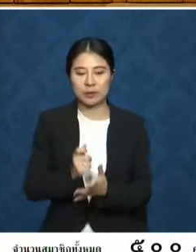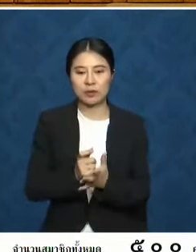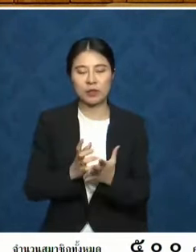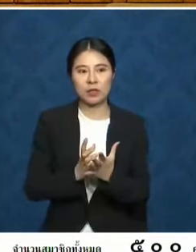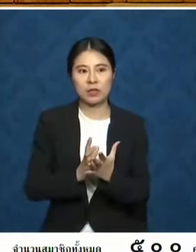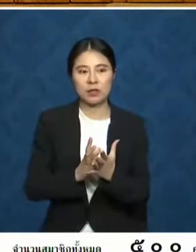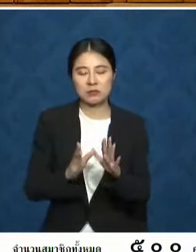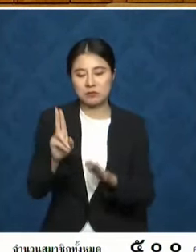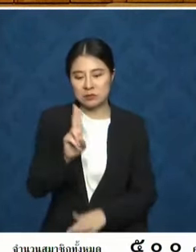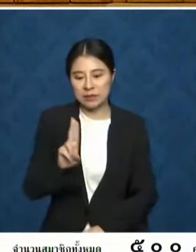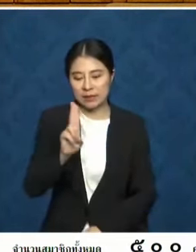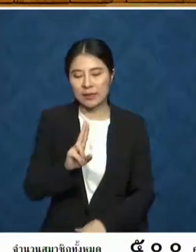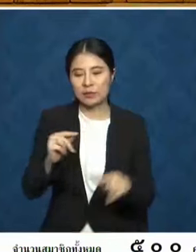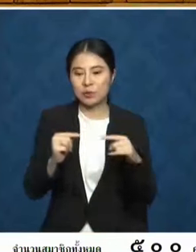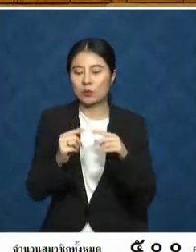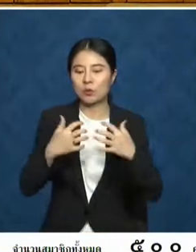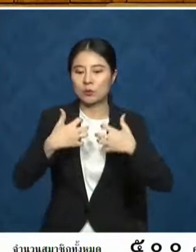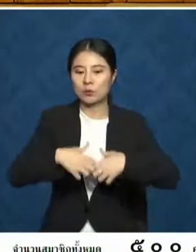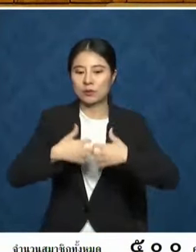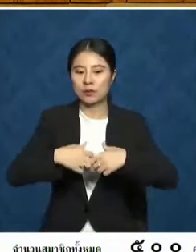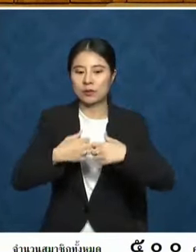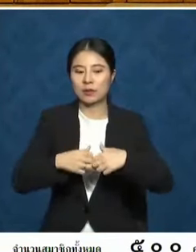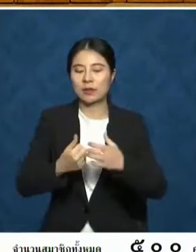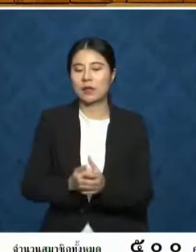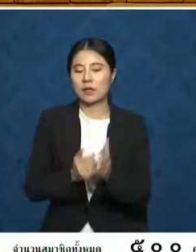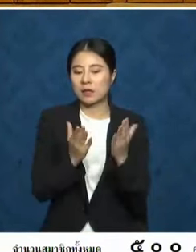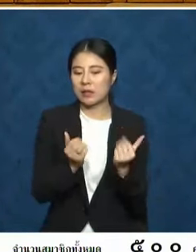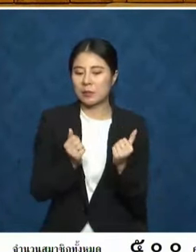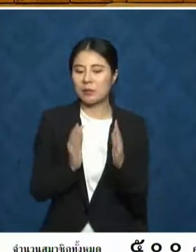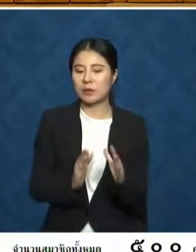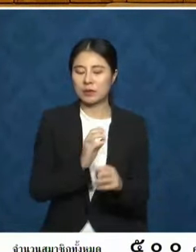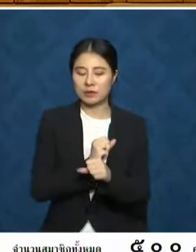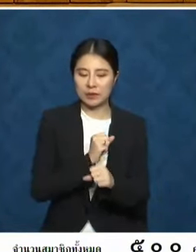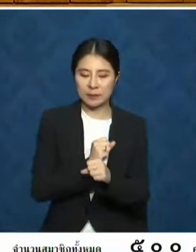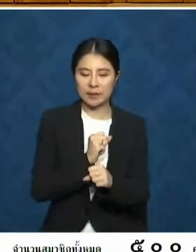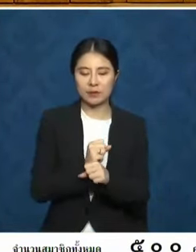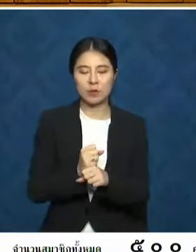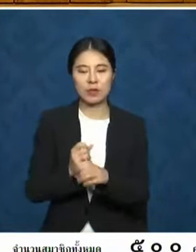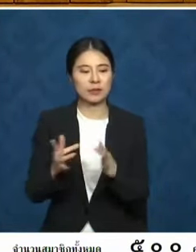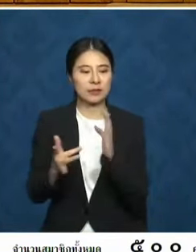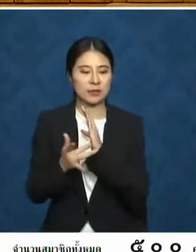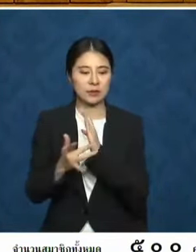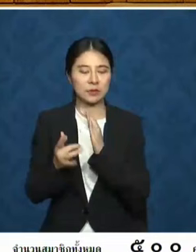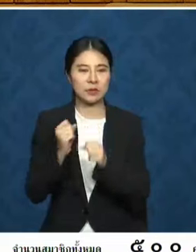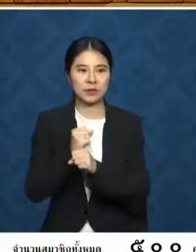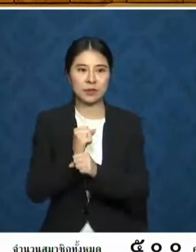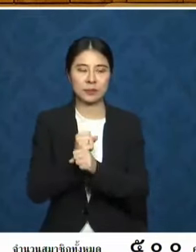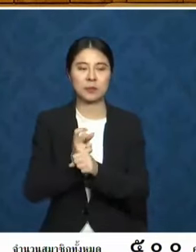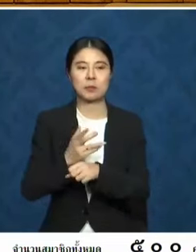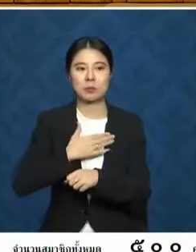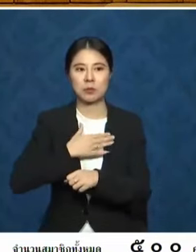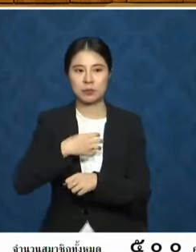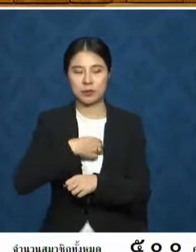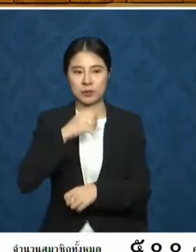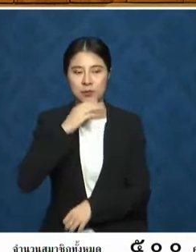ให้เกิดการใช้งานใอุตสากรมก่ใหเกิดการจ้างงาน กอใหเกิดมลค่าที่ circulateอัี้เป็นหนึ่ในองคประกอบที่ผมนำเรียน